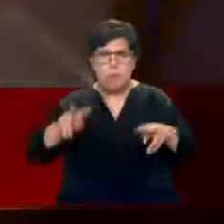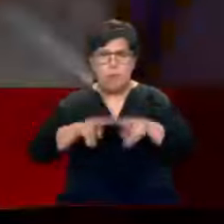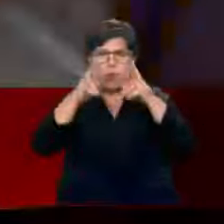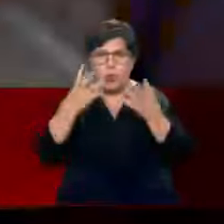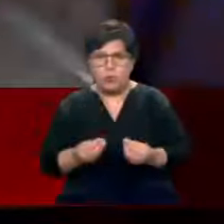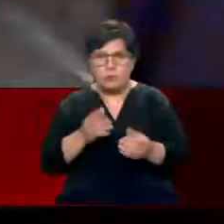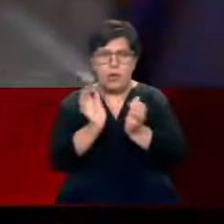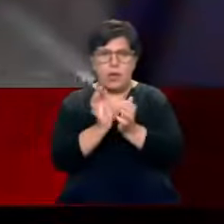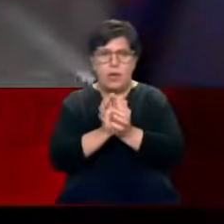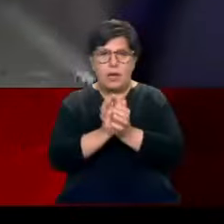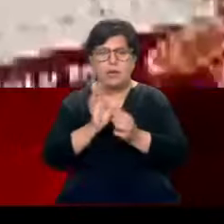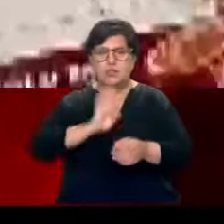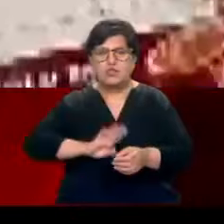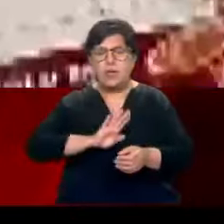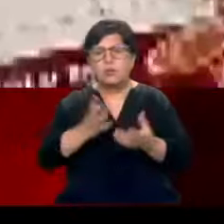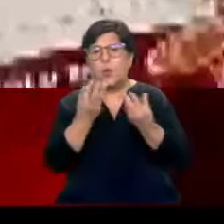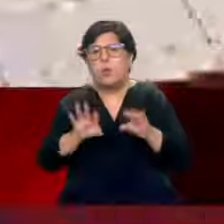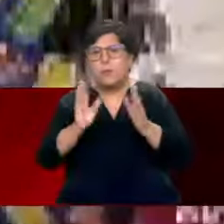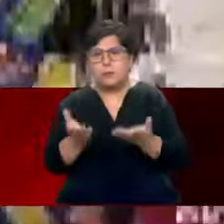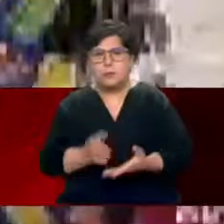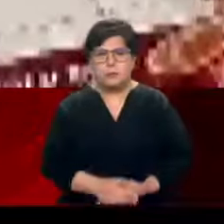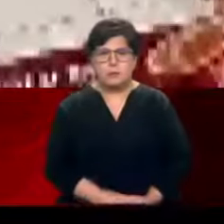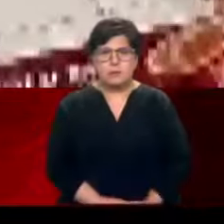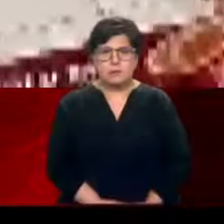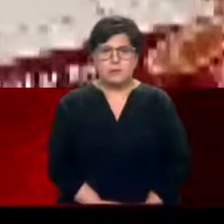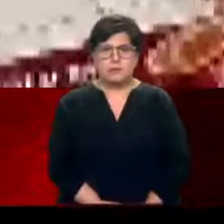yüzünde morluklar oluşurken aile şikayetçi olmadı.